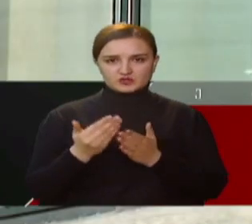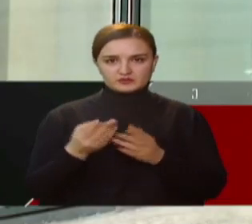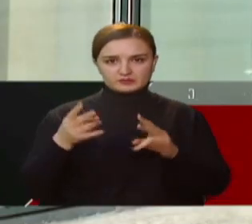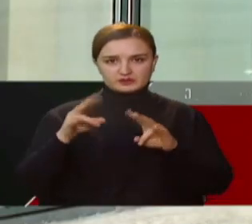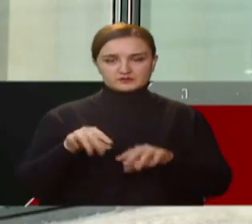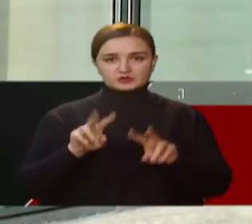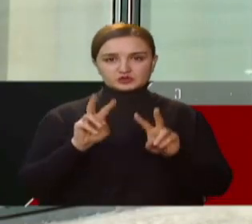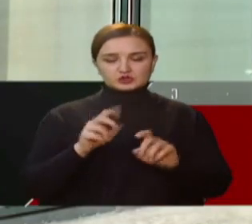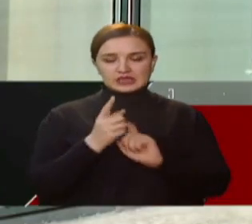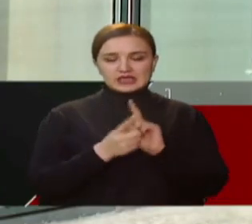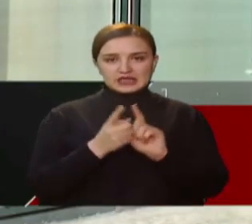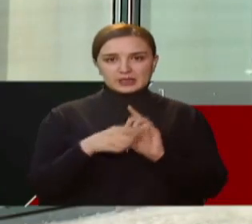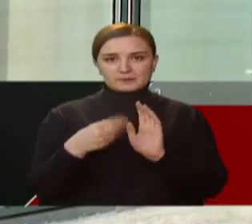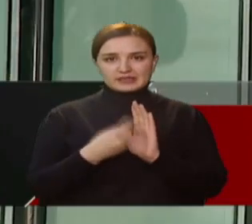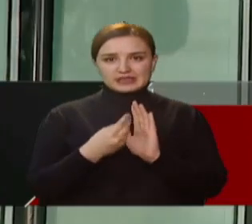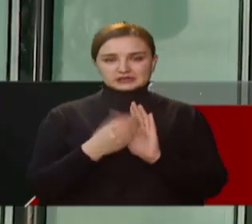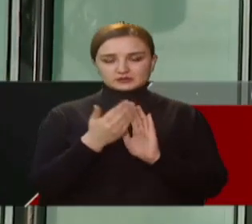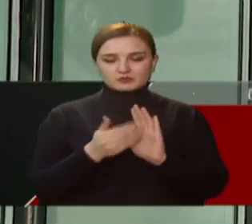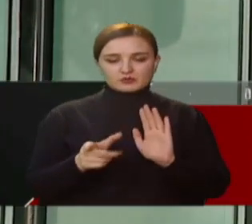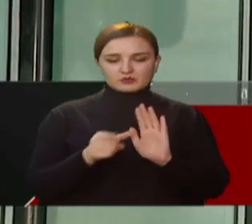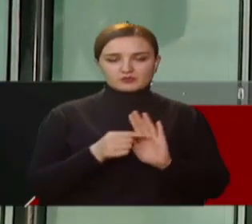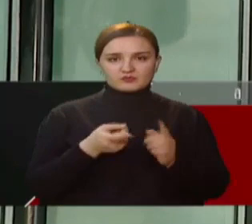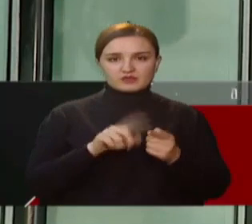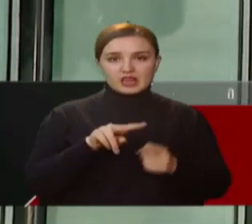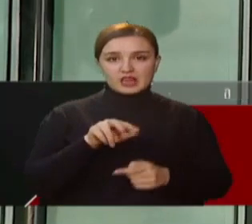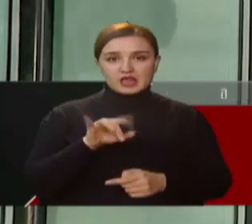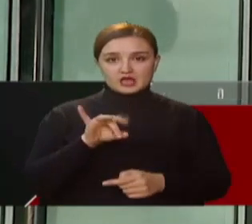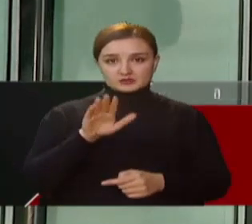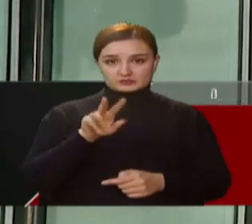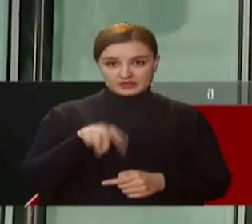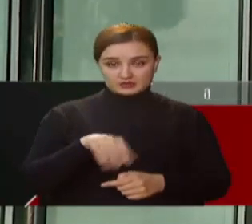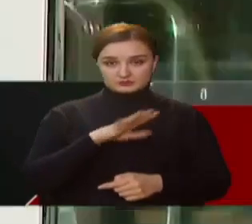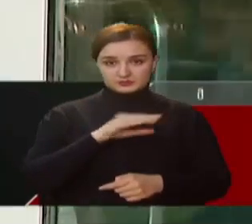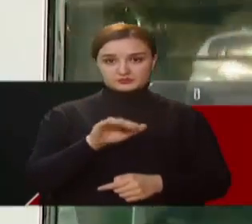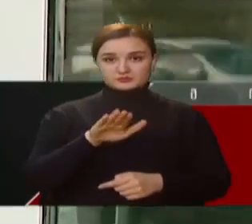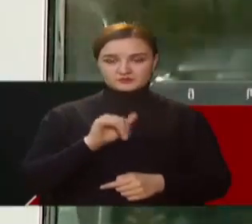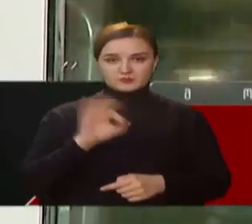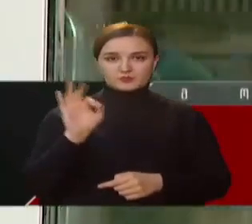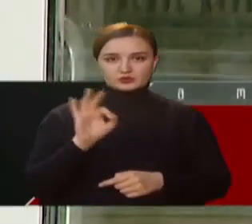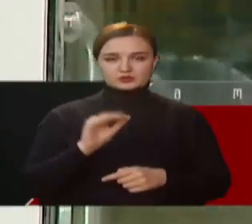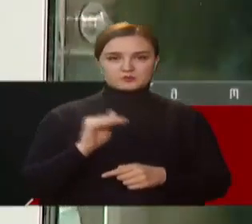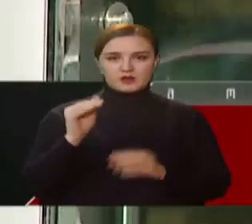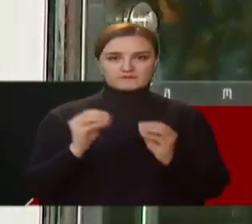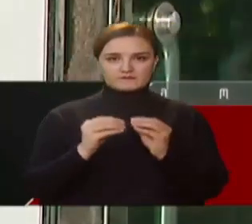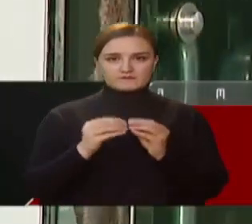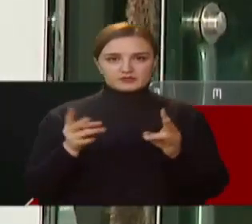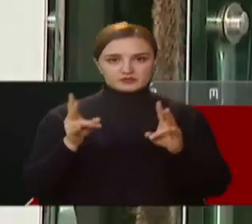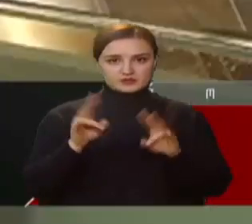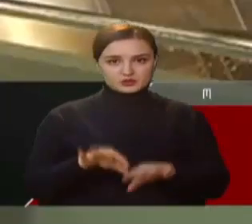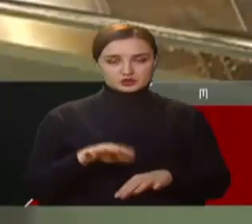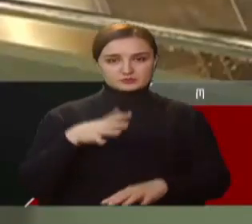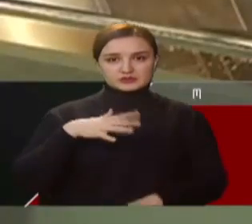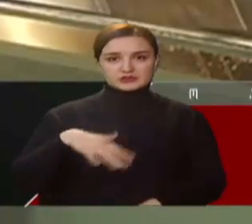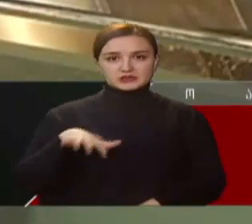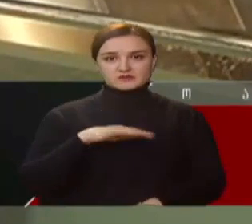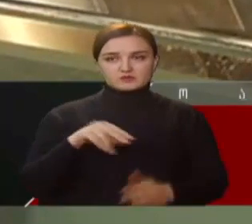nishnaus rom refinansirebis ganakvetse mibmul. Larshi gatsemul seshebze iseu magali saprocento ganakveti darcheba. Miuchedavad imisa rom